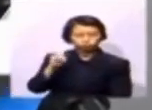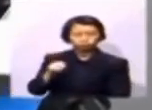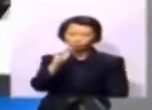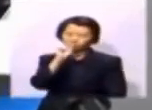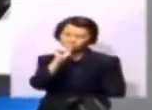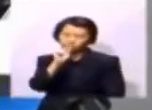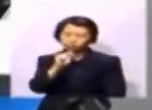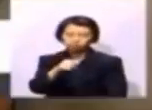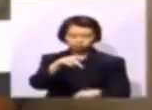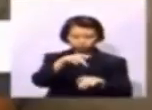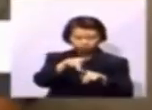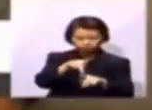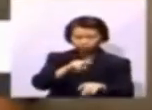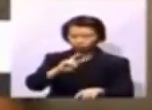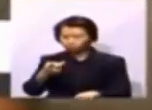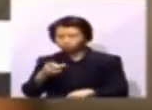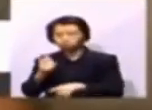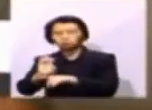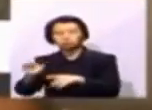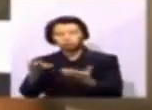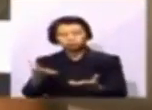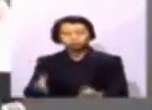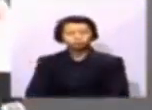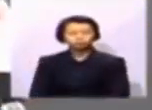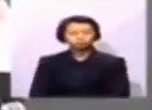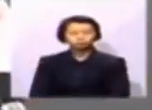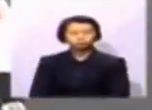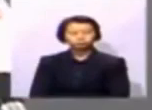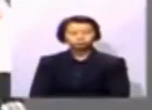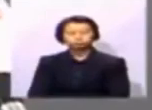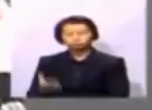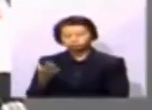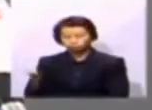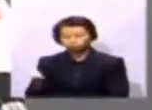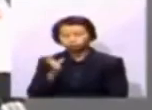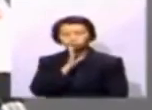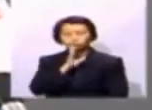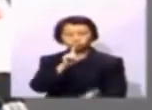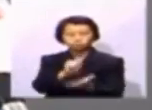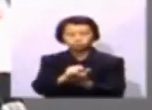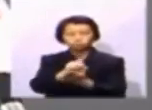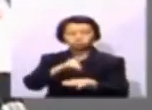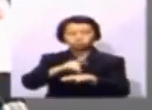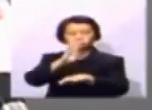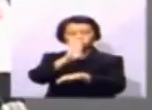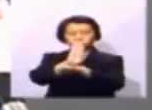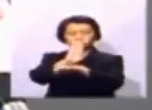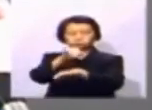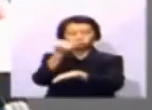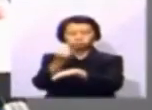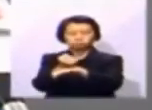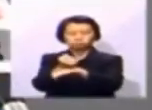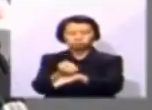aja beza dia. Datuk Seri Azim menyatakannya kepada media di Bukit Jalil.